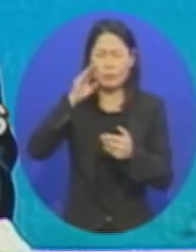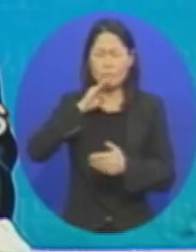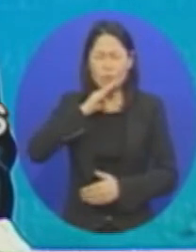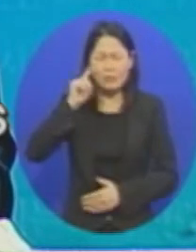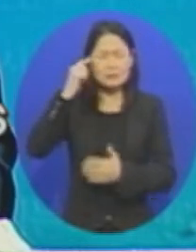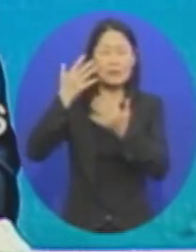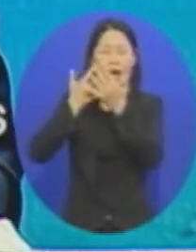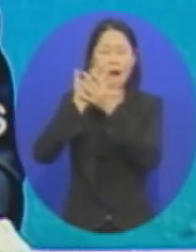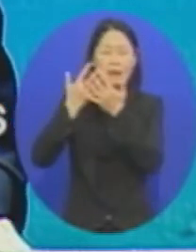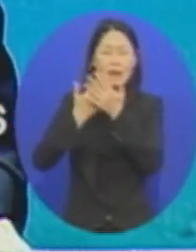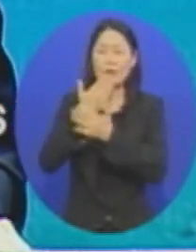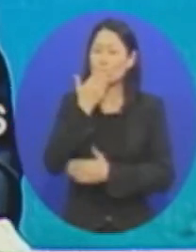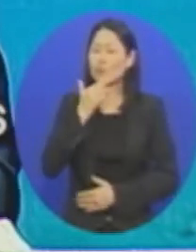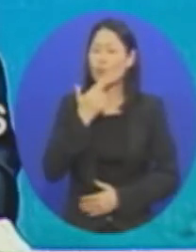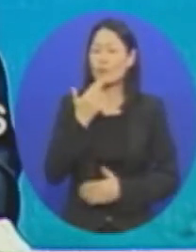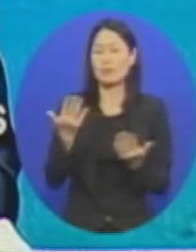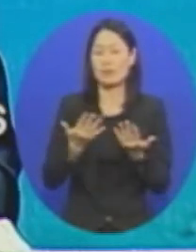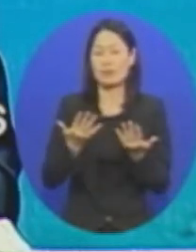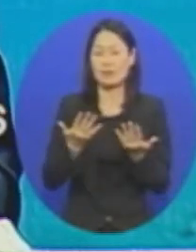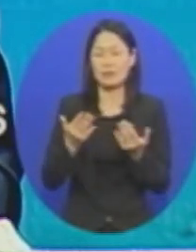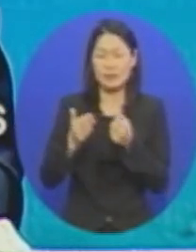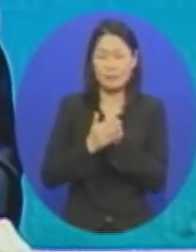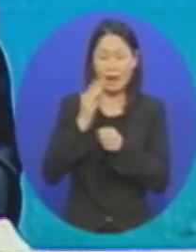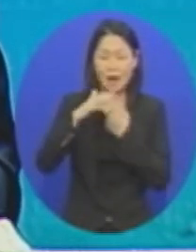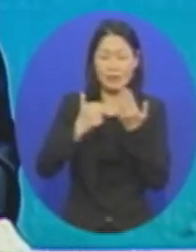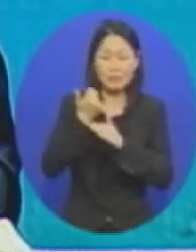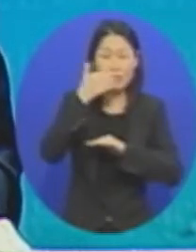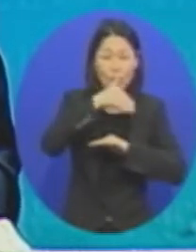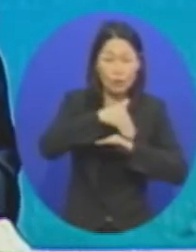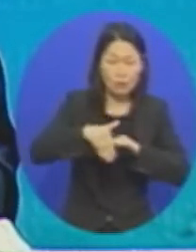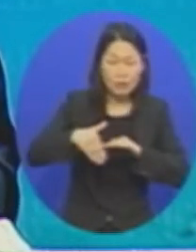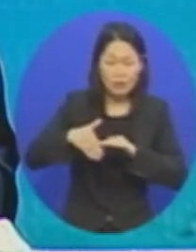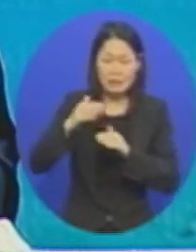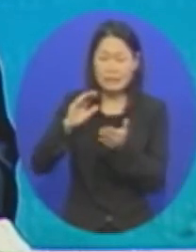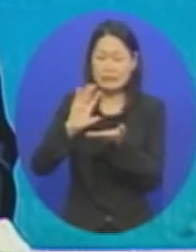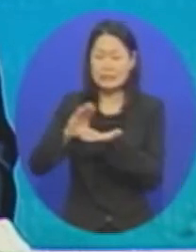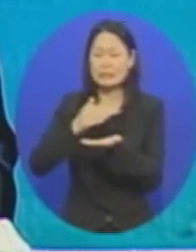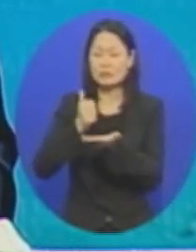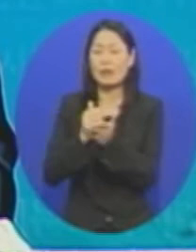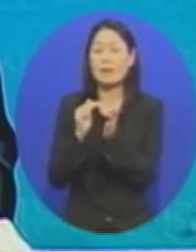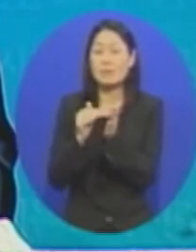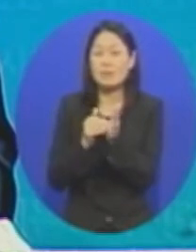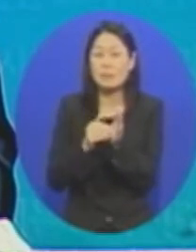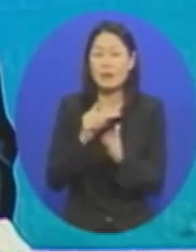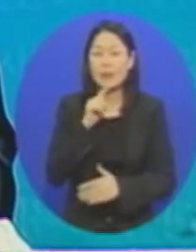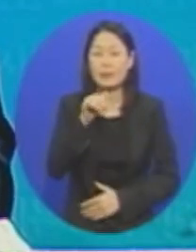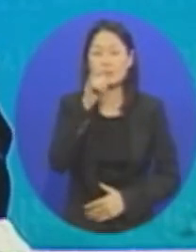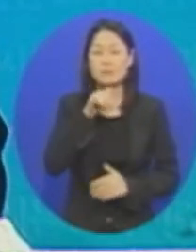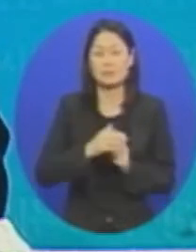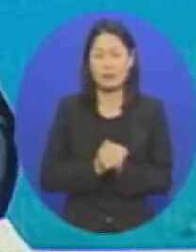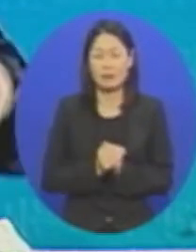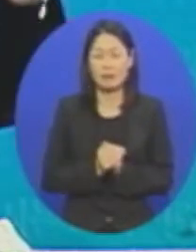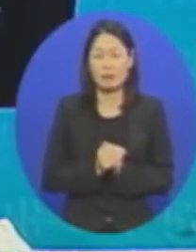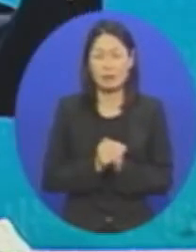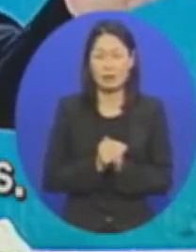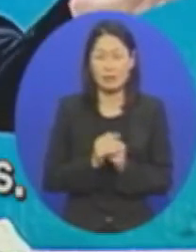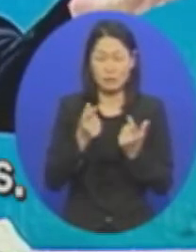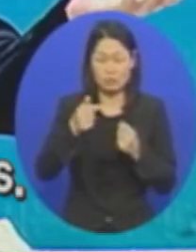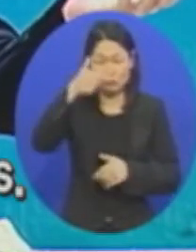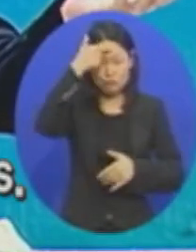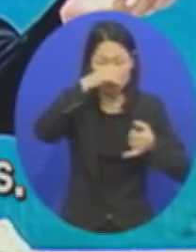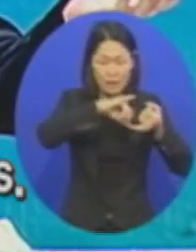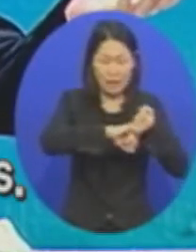일이었어요 그래서 하나님의 경륜 이라 그리스도의 비밀이 라고 말한 겁니다 이것은 구약의 있는